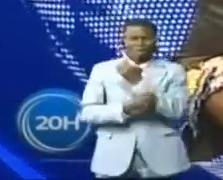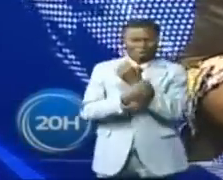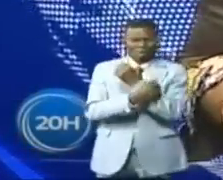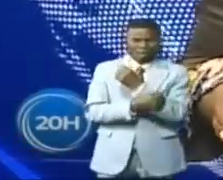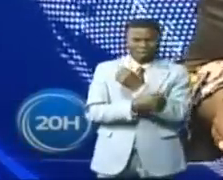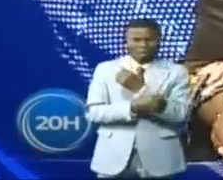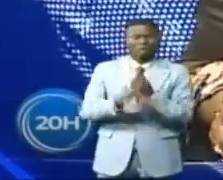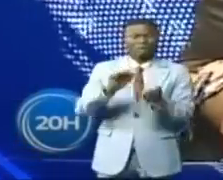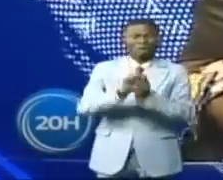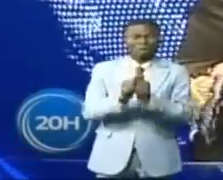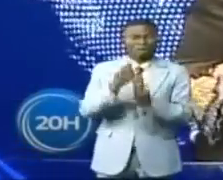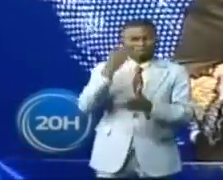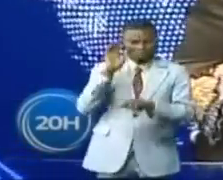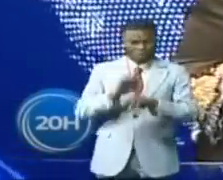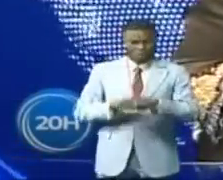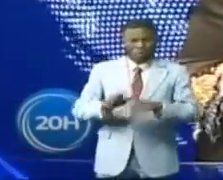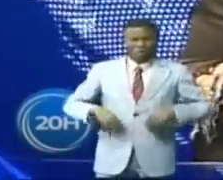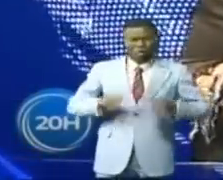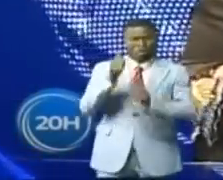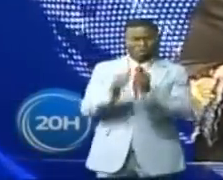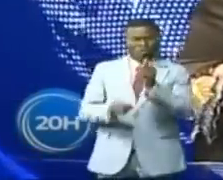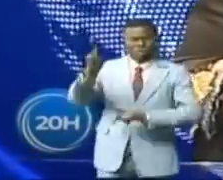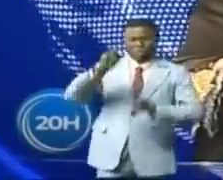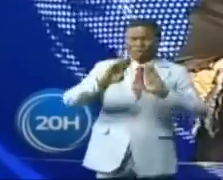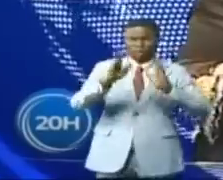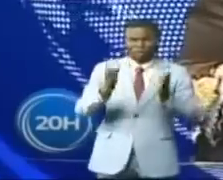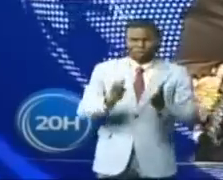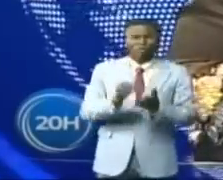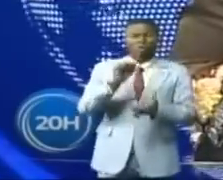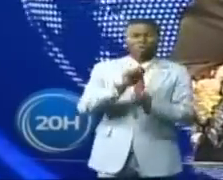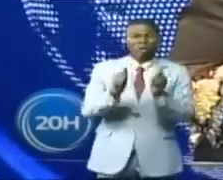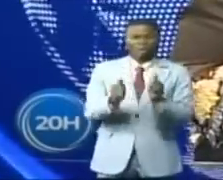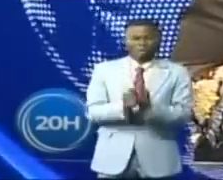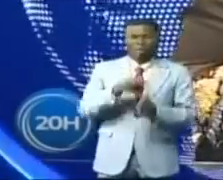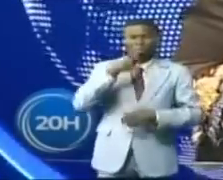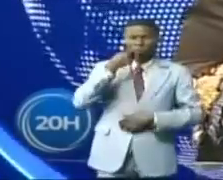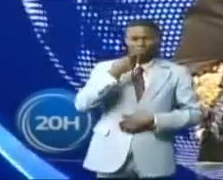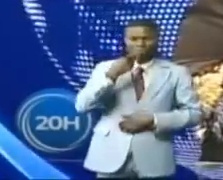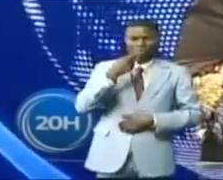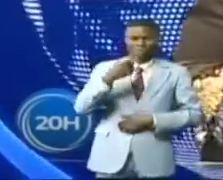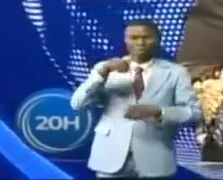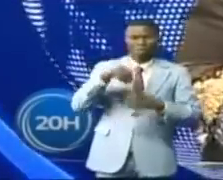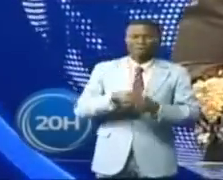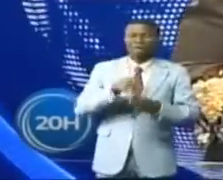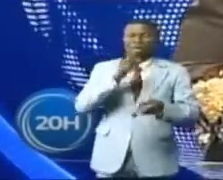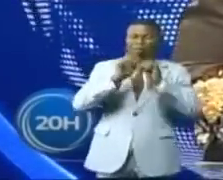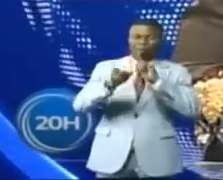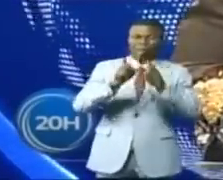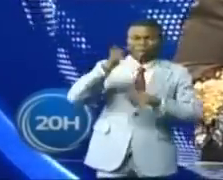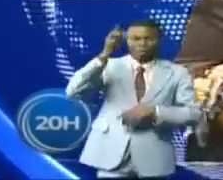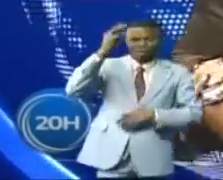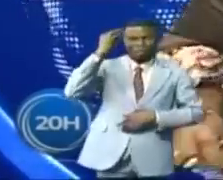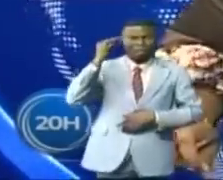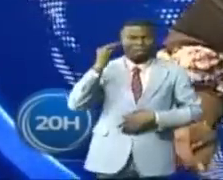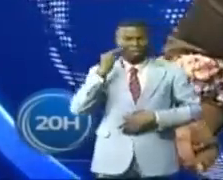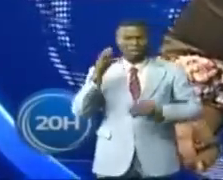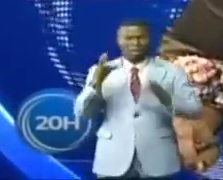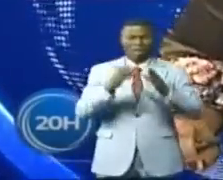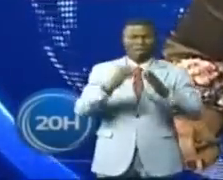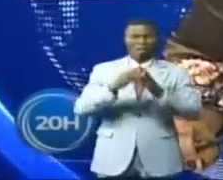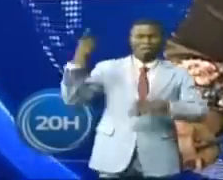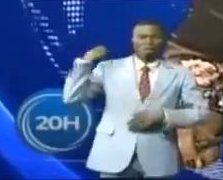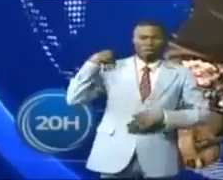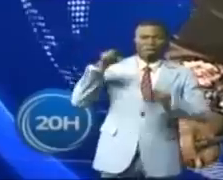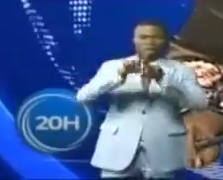ses conséquences dans la vie quotidienne de la population. La question a été évoquée au centre d'un échange entre le Premier ministre et les députés